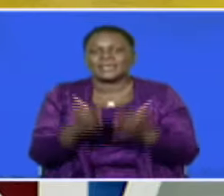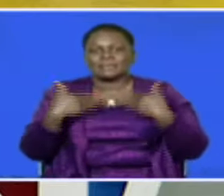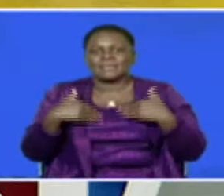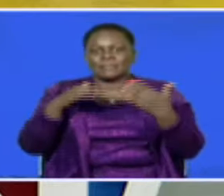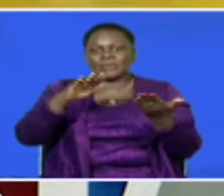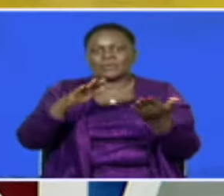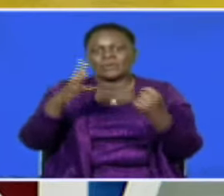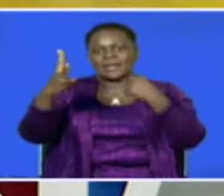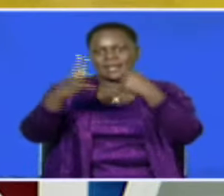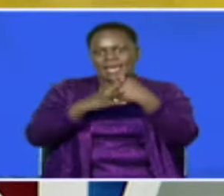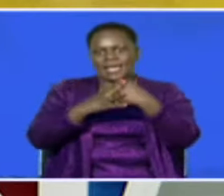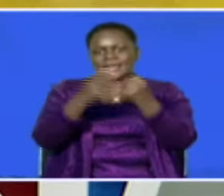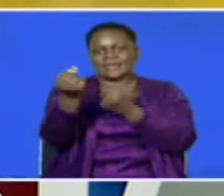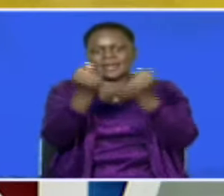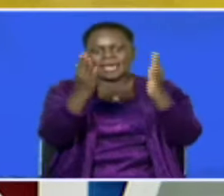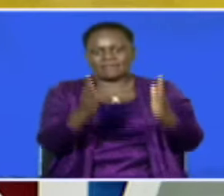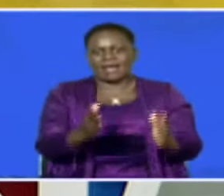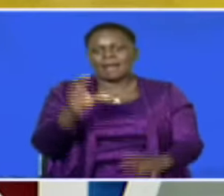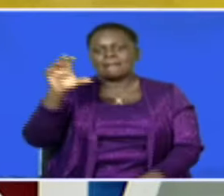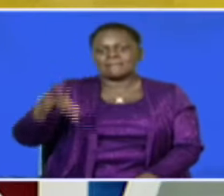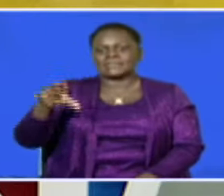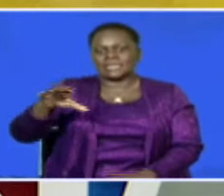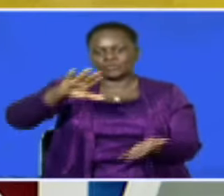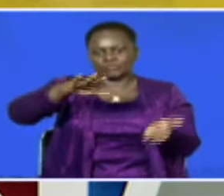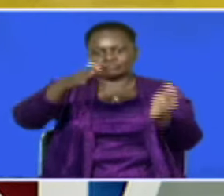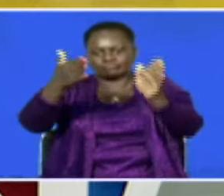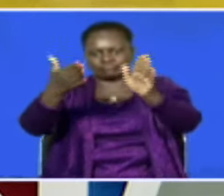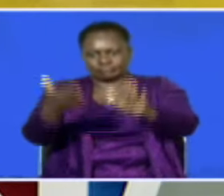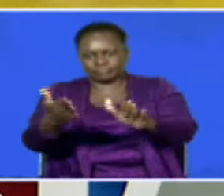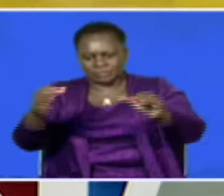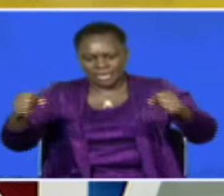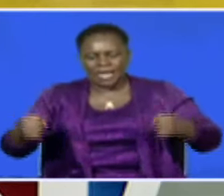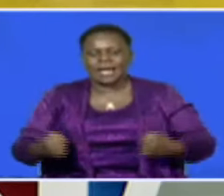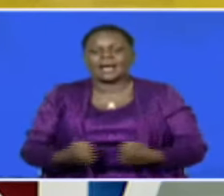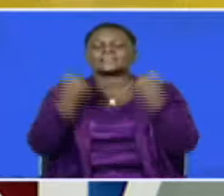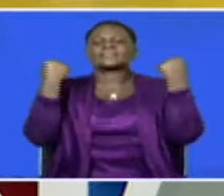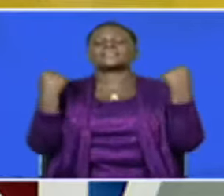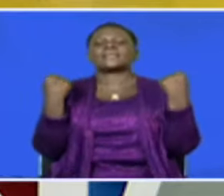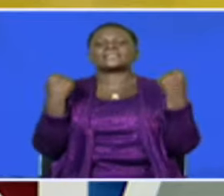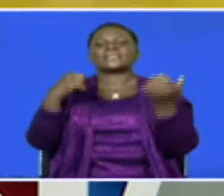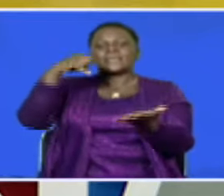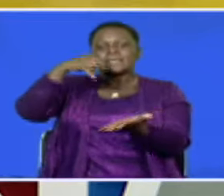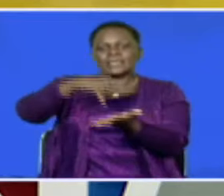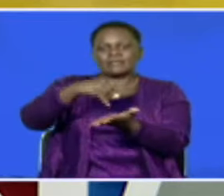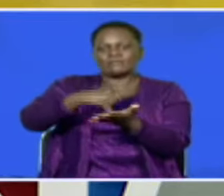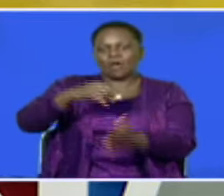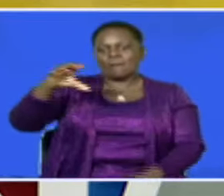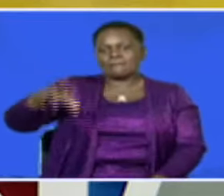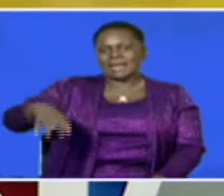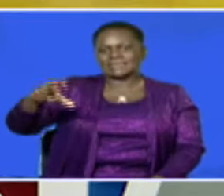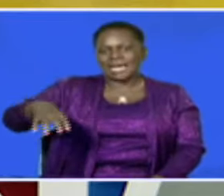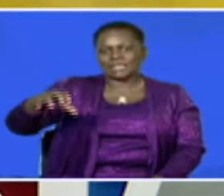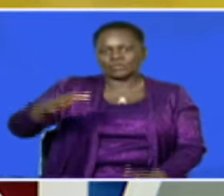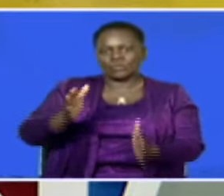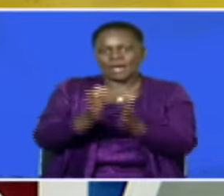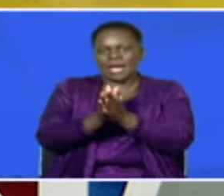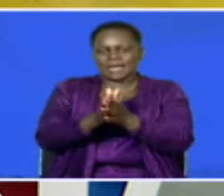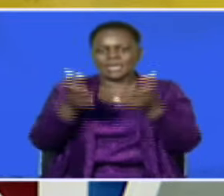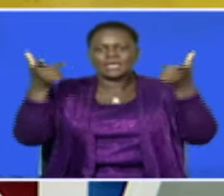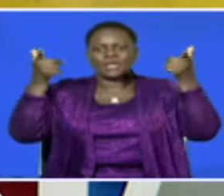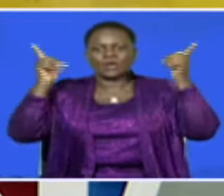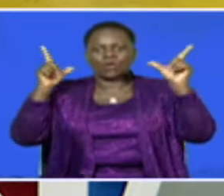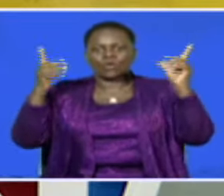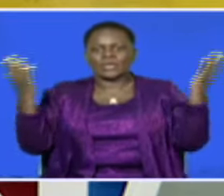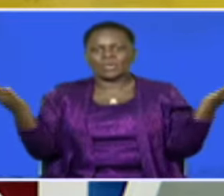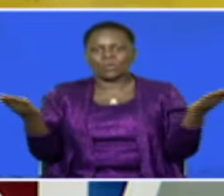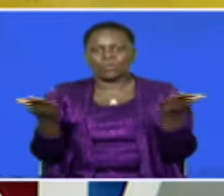Watu tisa akiwemo dereva wa matatu wameaga dunia kwenye ajali ya barabarani iliyohusisha matatu ya abiria na lori katika